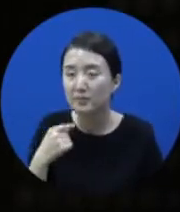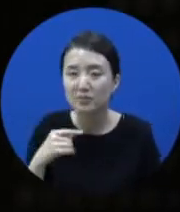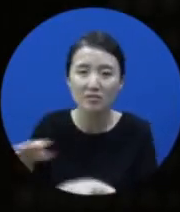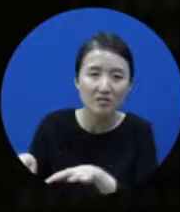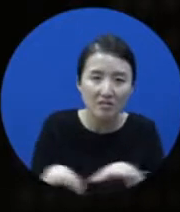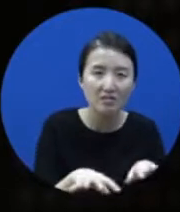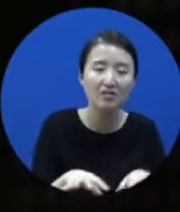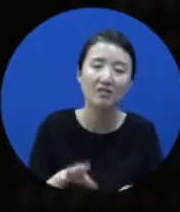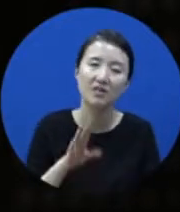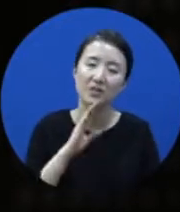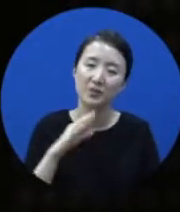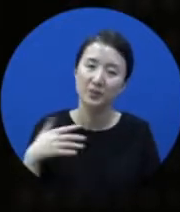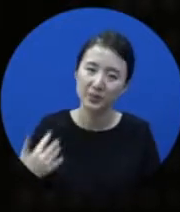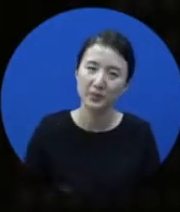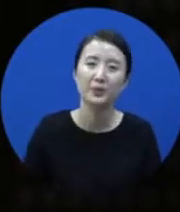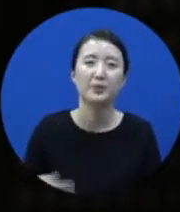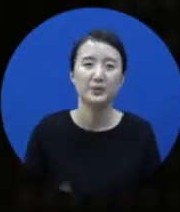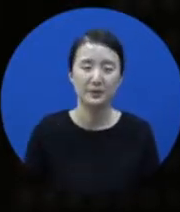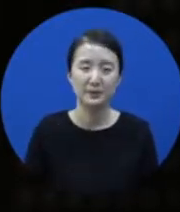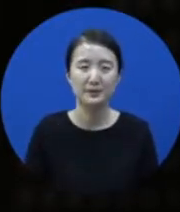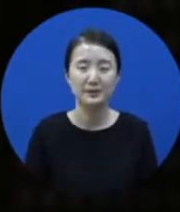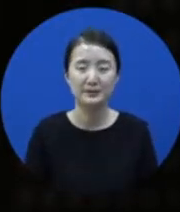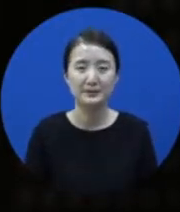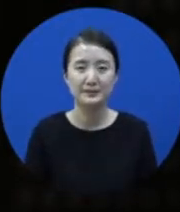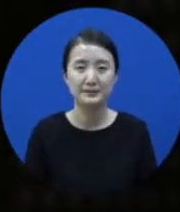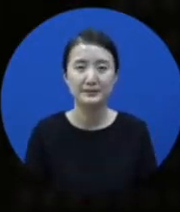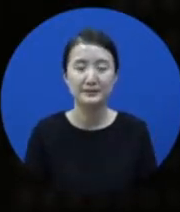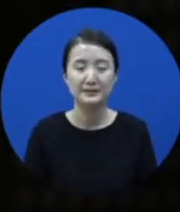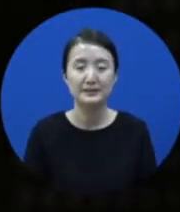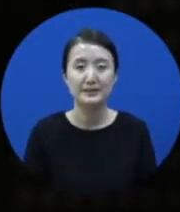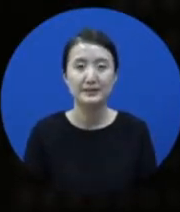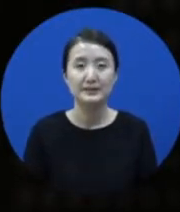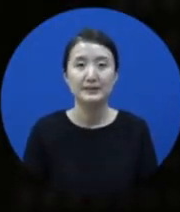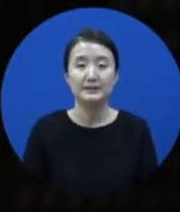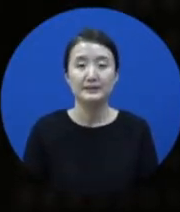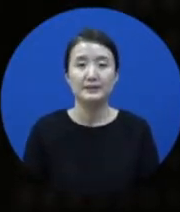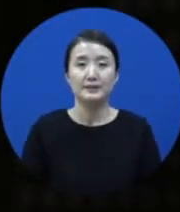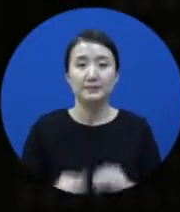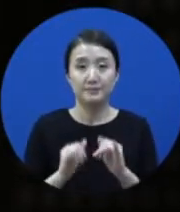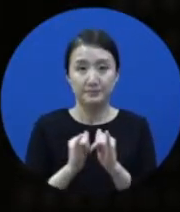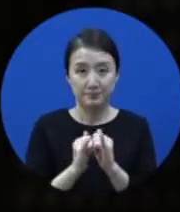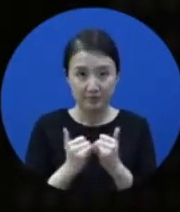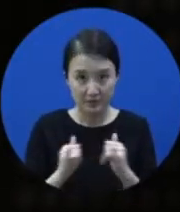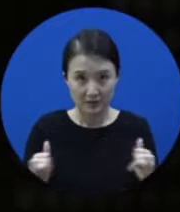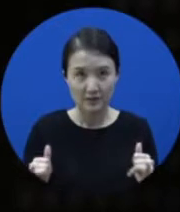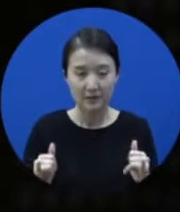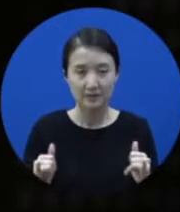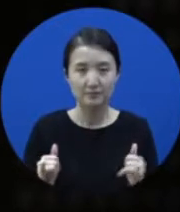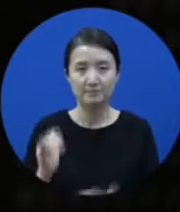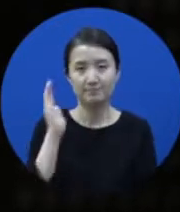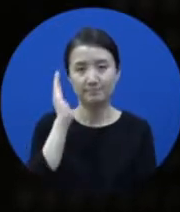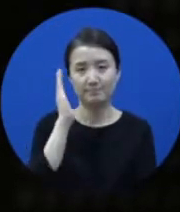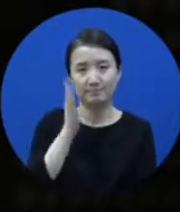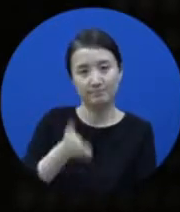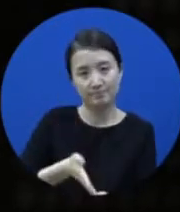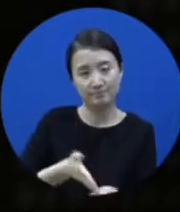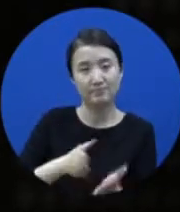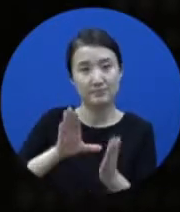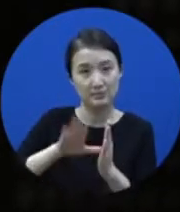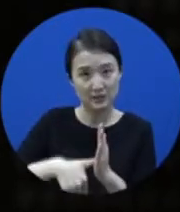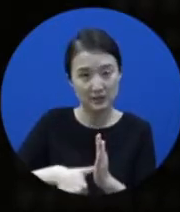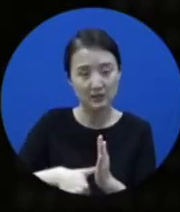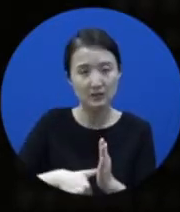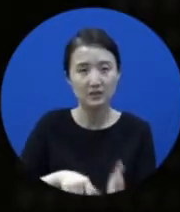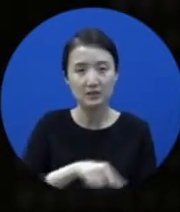우리가 말을 하는 것도 정말 중요하지만 말을 할 때 상대방이 느끼게 하는 건 무엇보다도 중요하다는 거 여러분